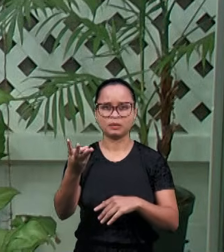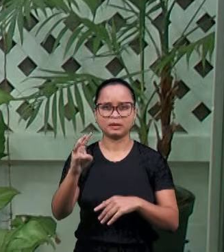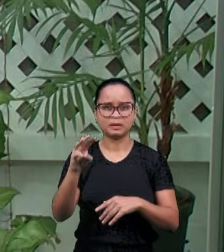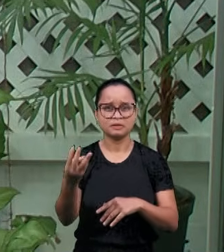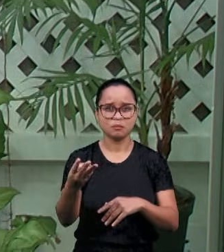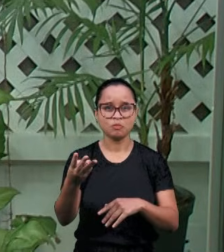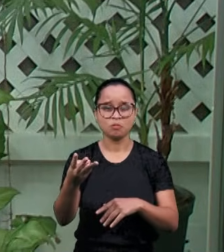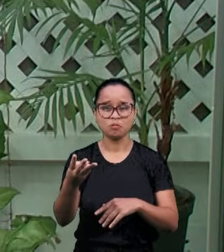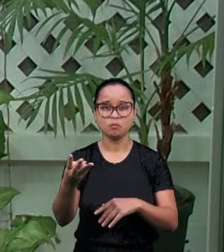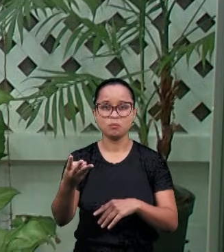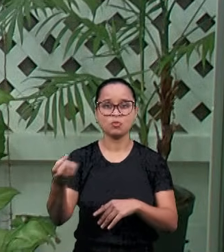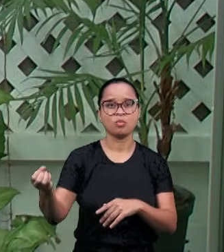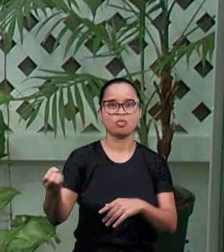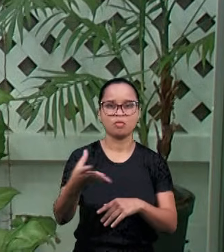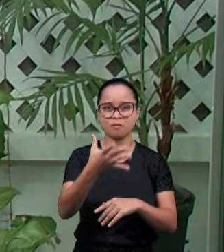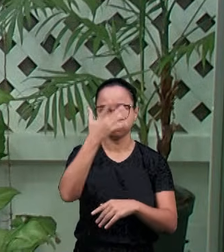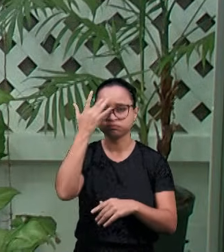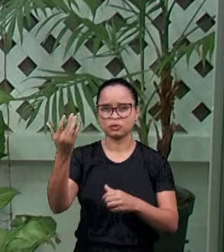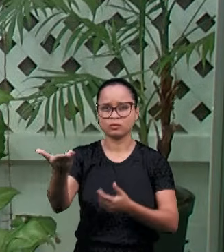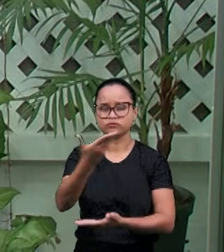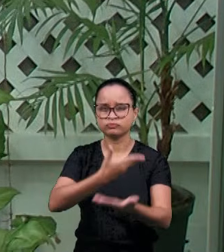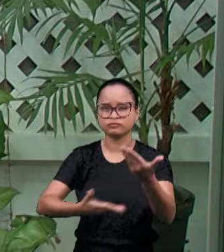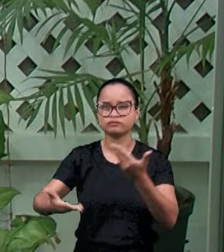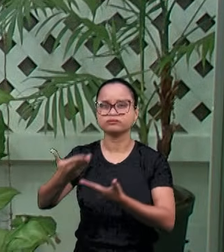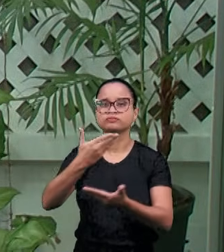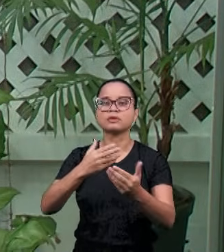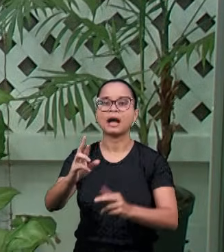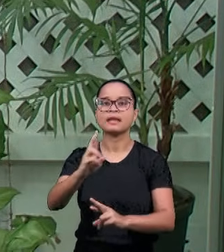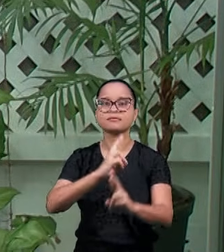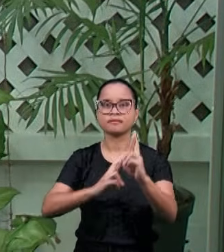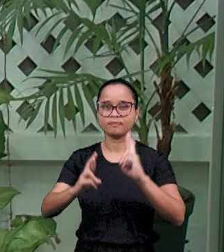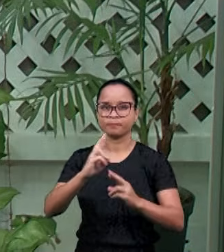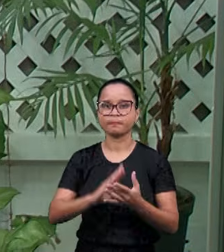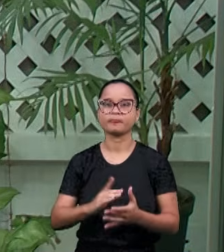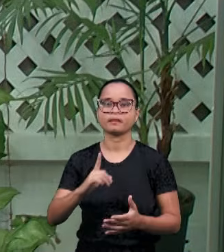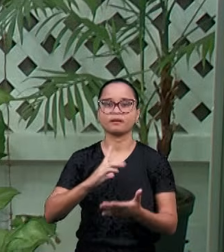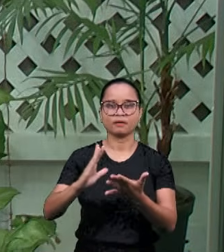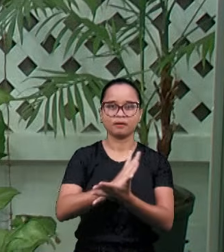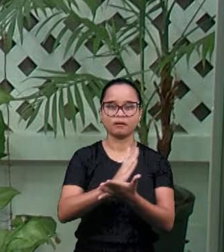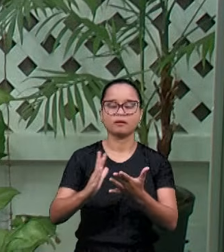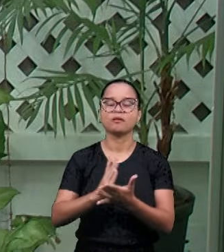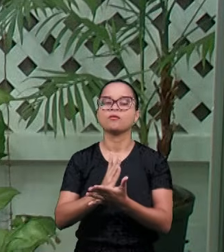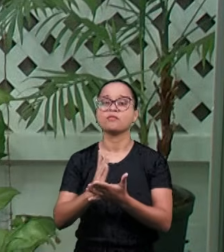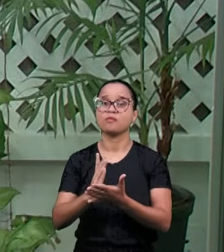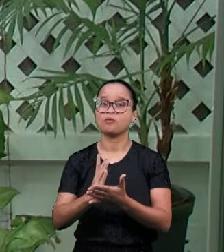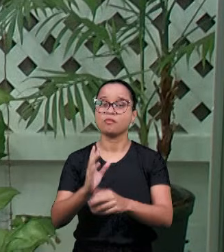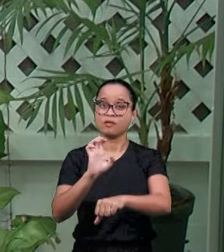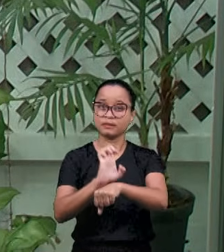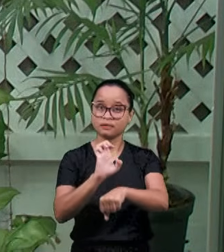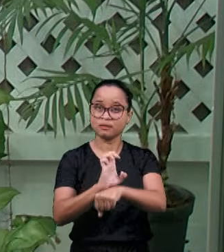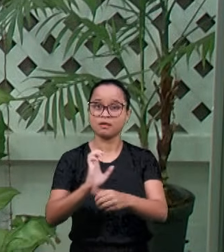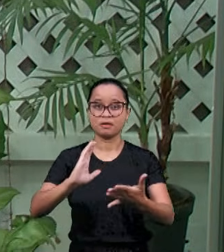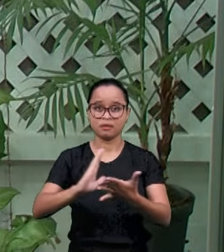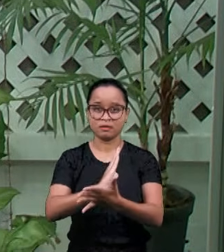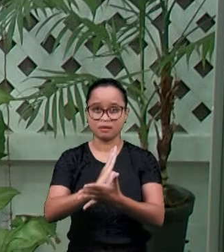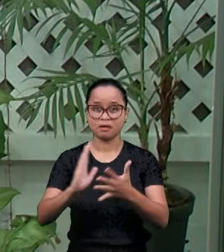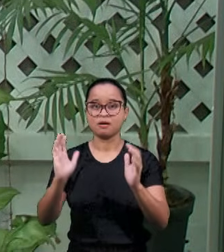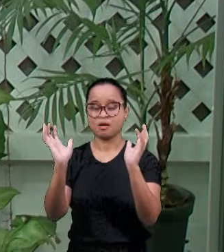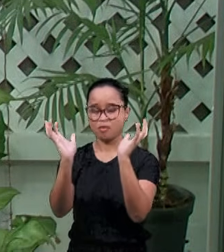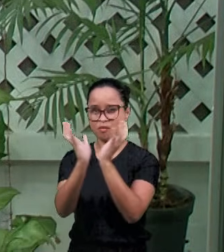3 000 nouveaux participants, même si quelques groupes, pour des raisons